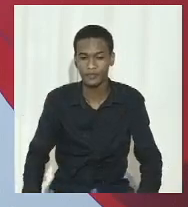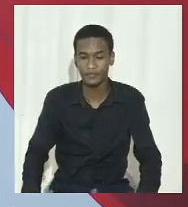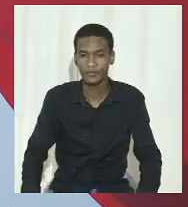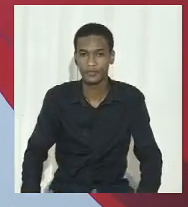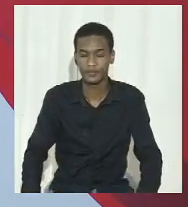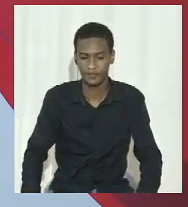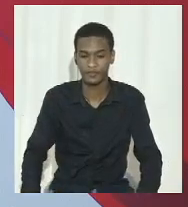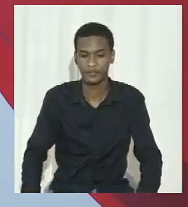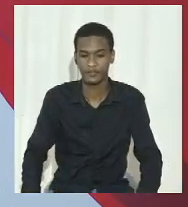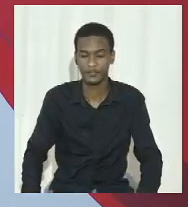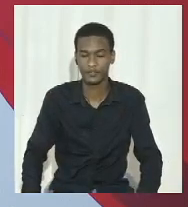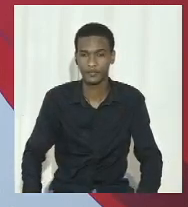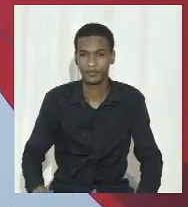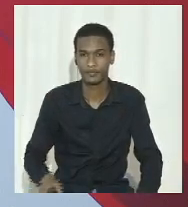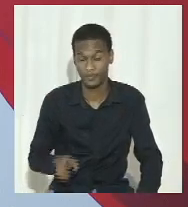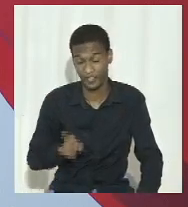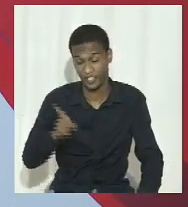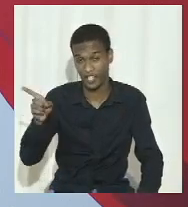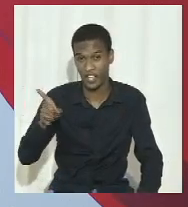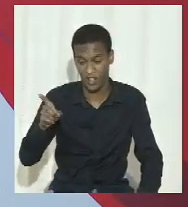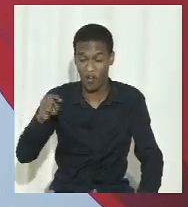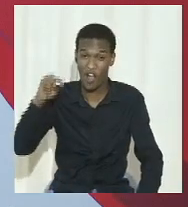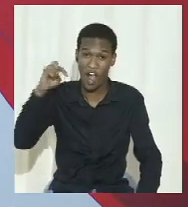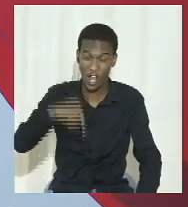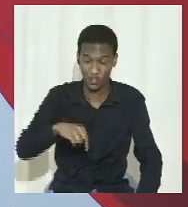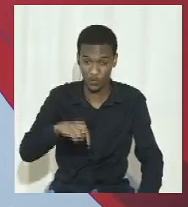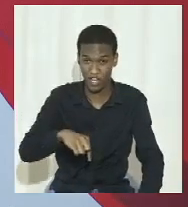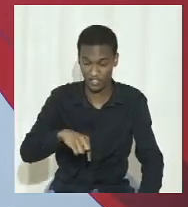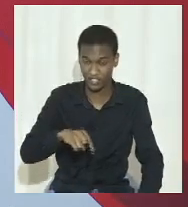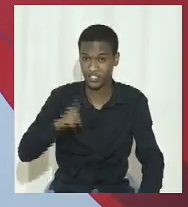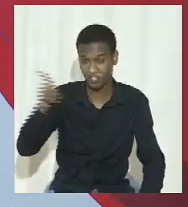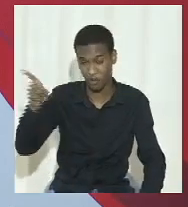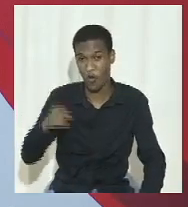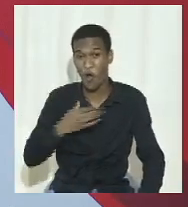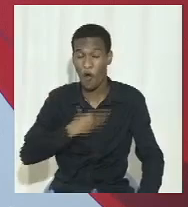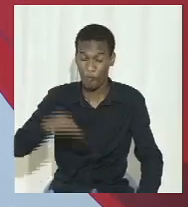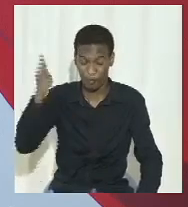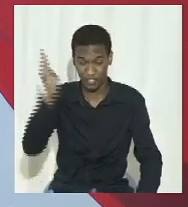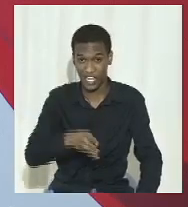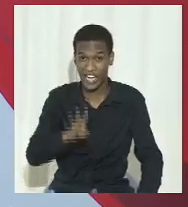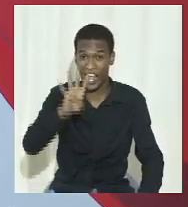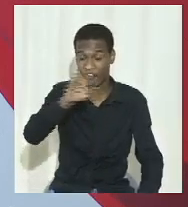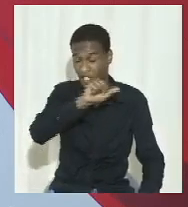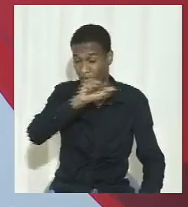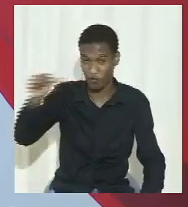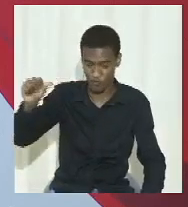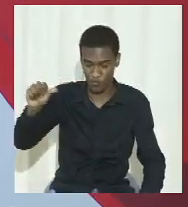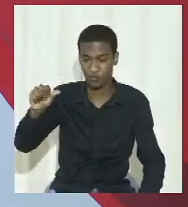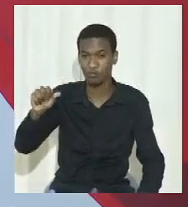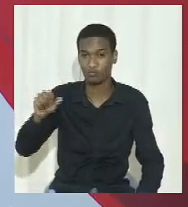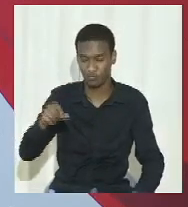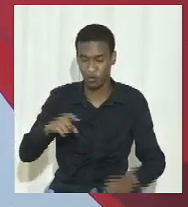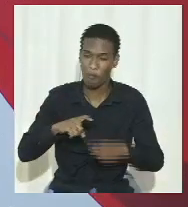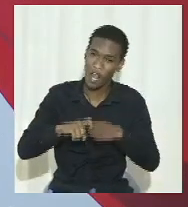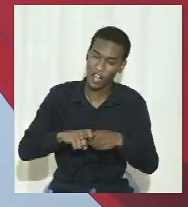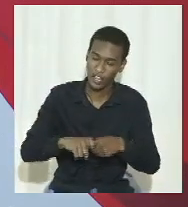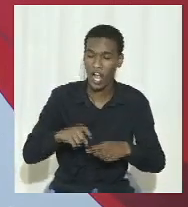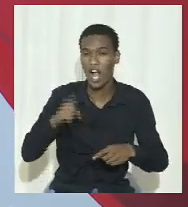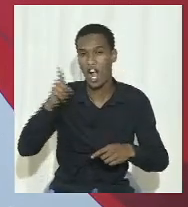Fa natolotra ny fampanoavana androany tetsy anosy ireo efatra ambin'ny folo mianadahy voaroiroa io mpiray tsikombakomba